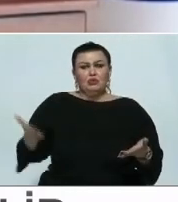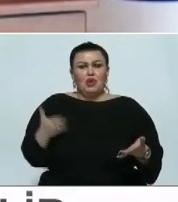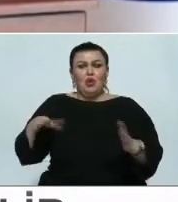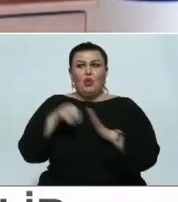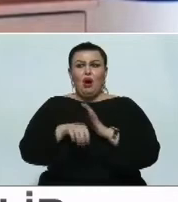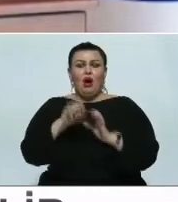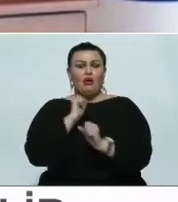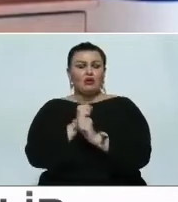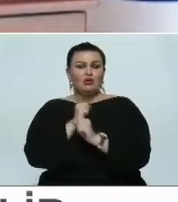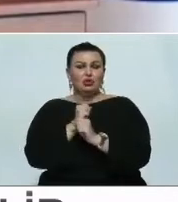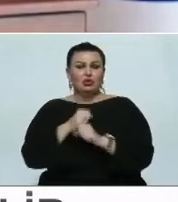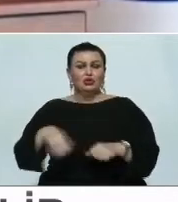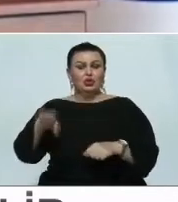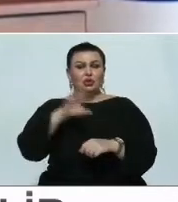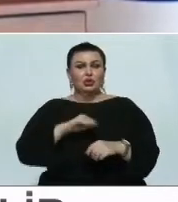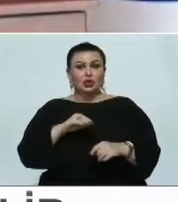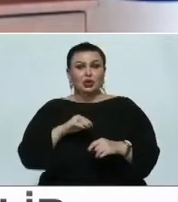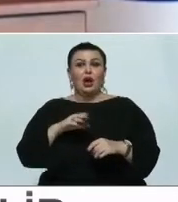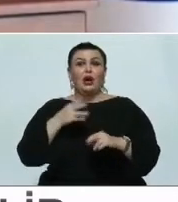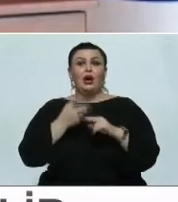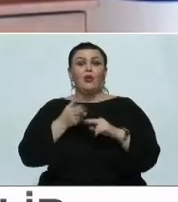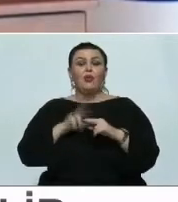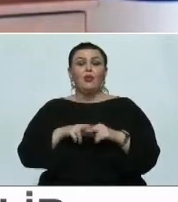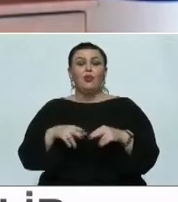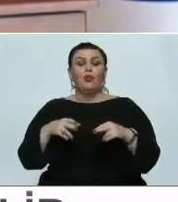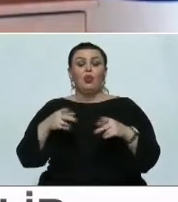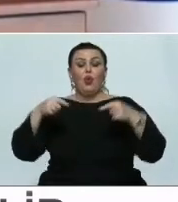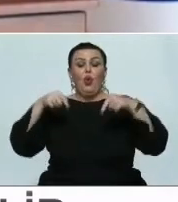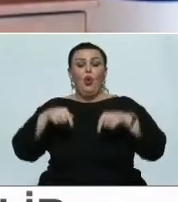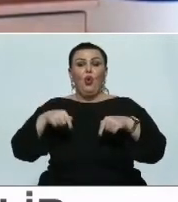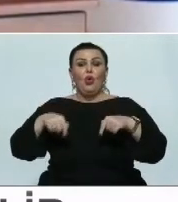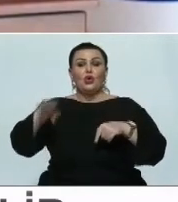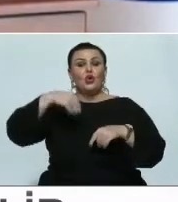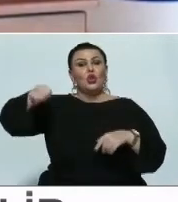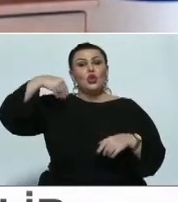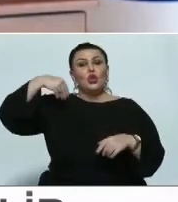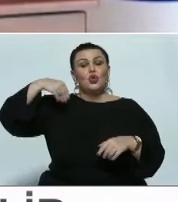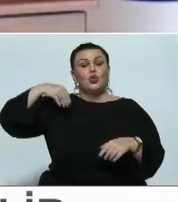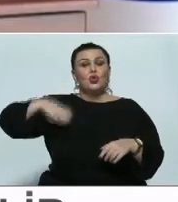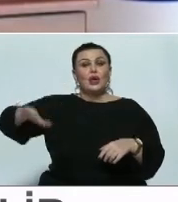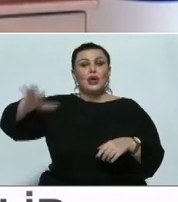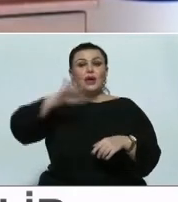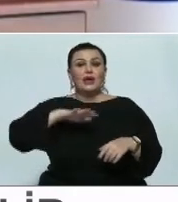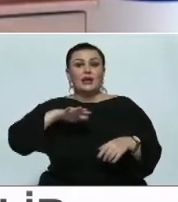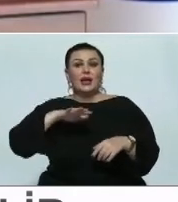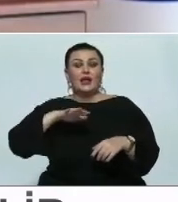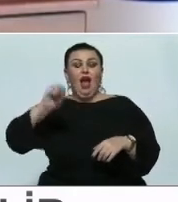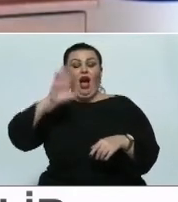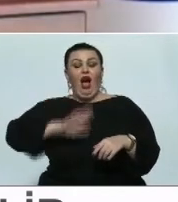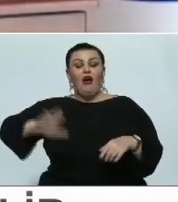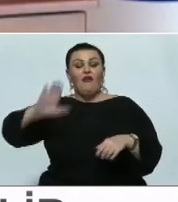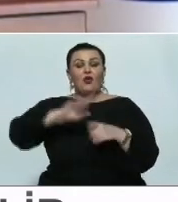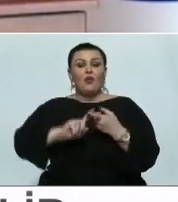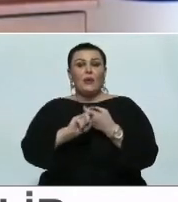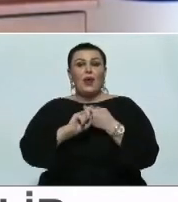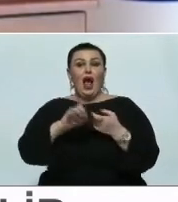işliyor. Ama tabii ki hani tam bu ortamda Türkiye'nin Avrupa Birliği